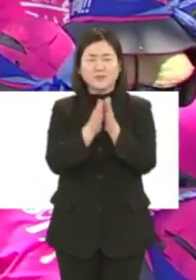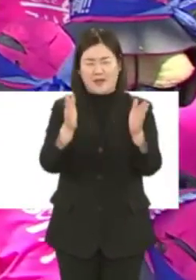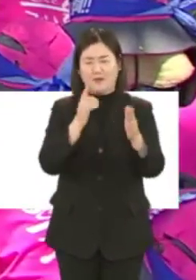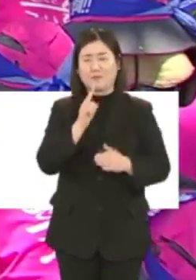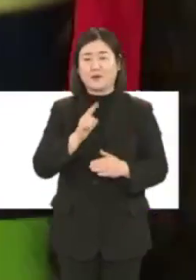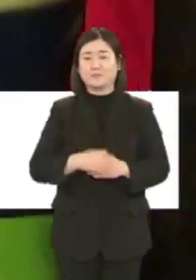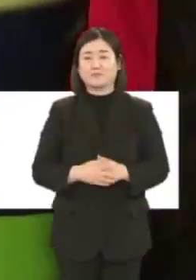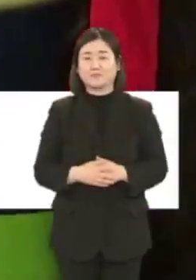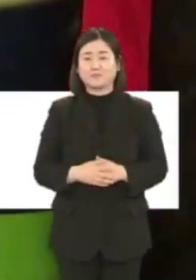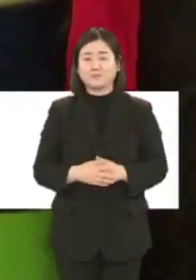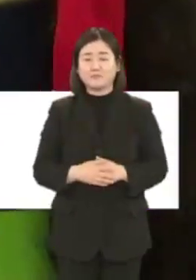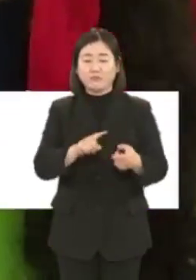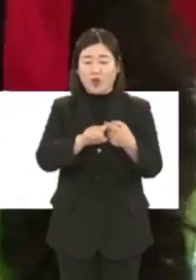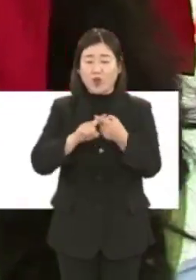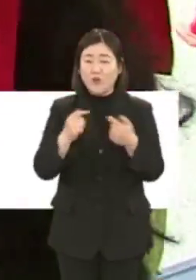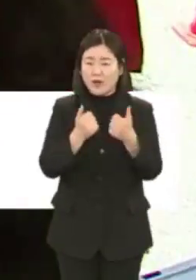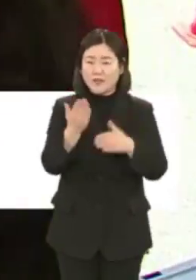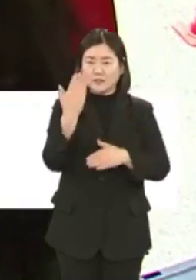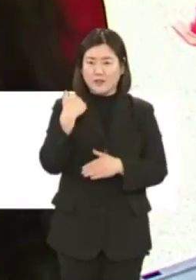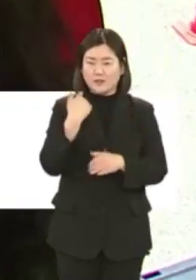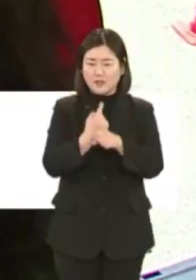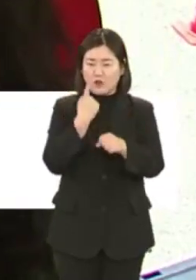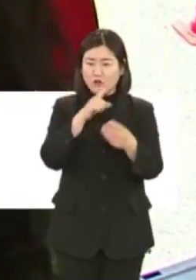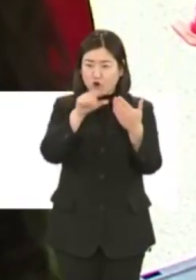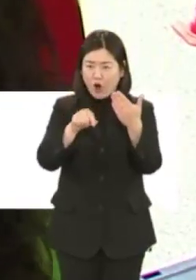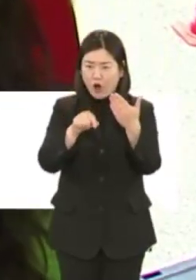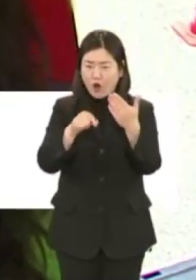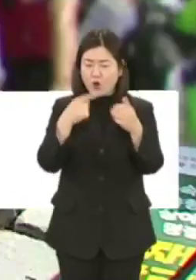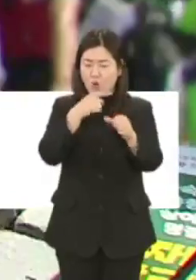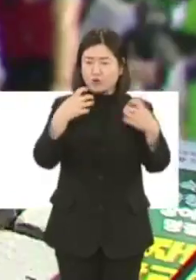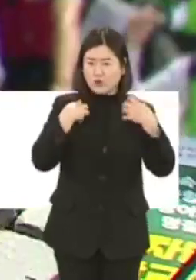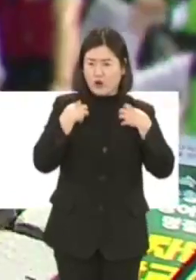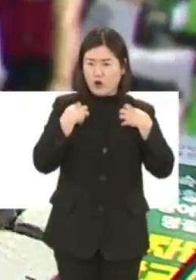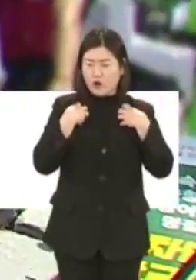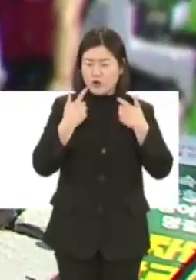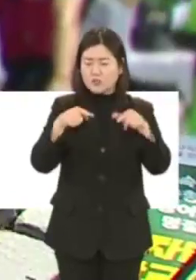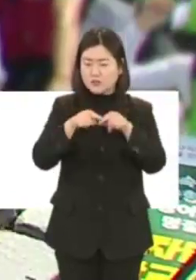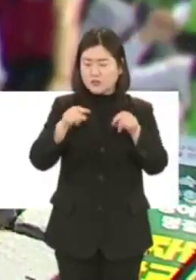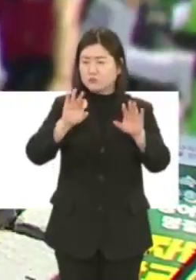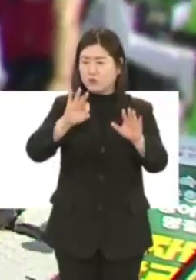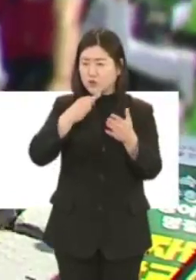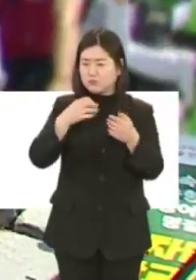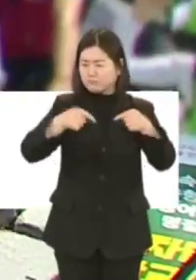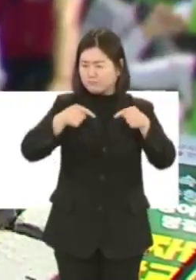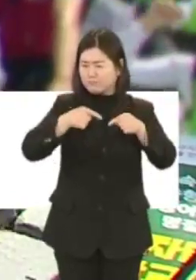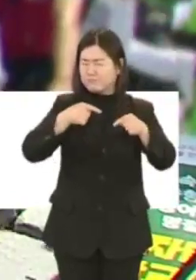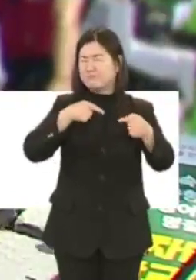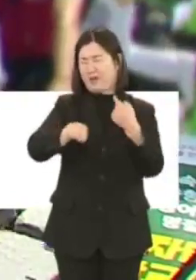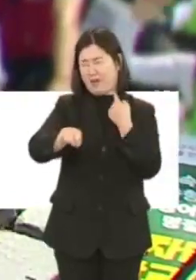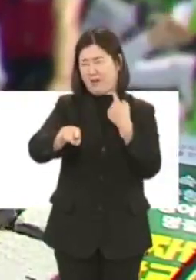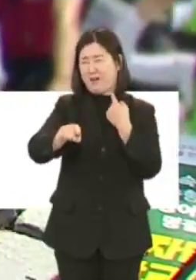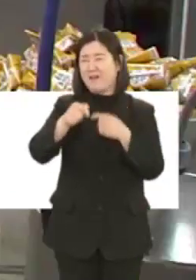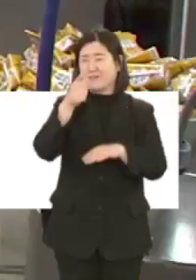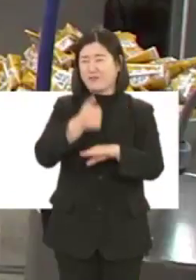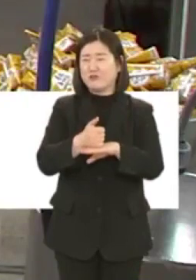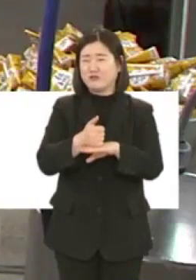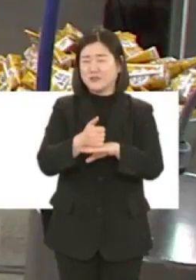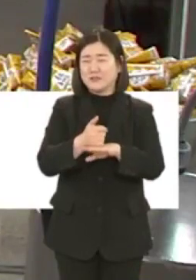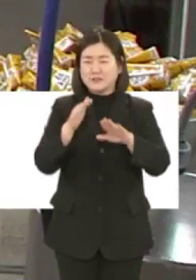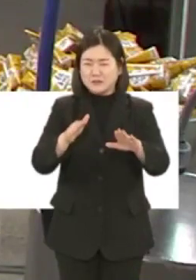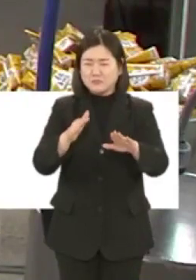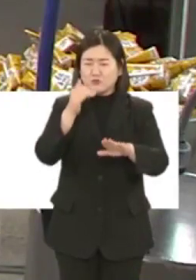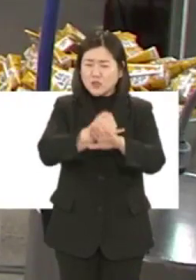돌입합니다 연대회의는 지난해 9월부터 교육당국과 집단 임금 교섭을 진행했지만 타결에 이르지 못했고